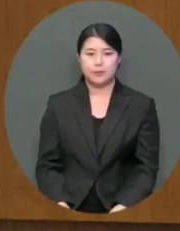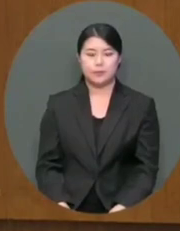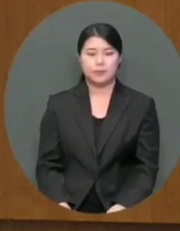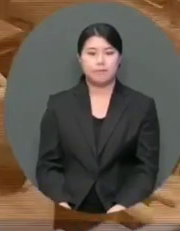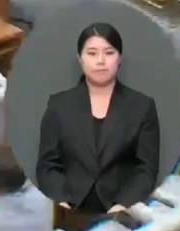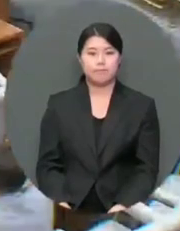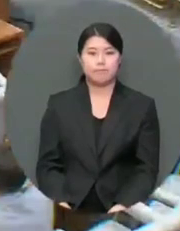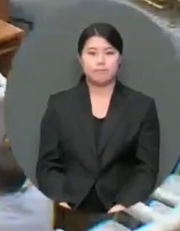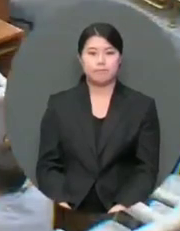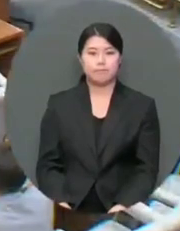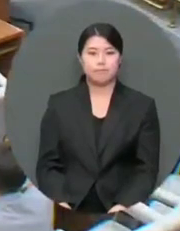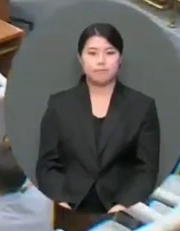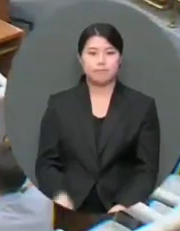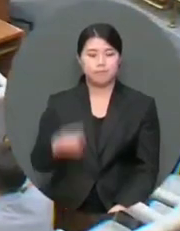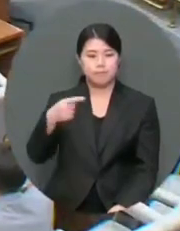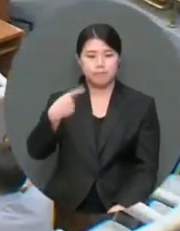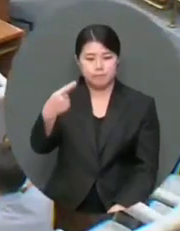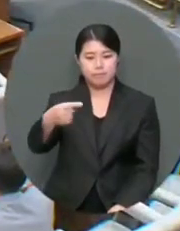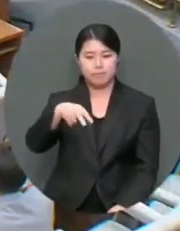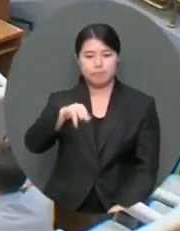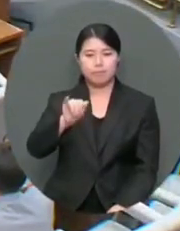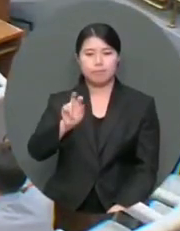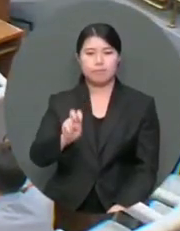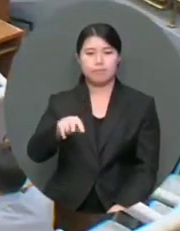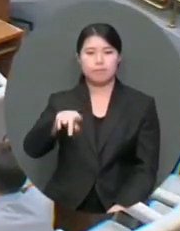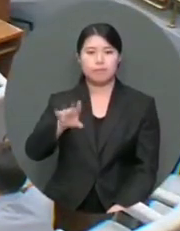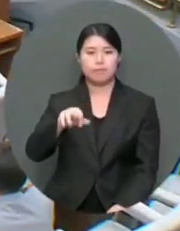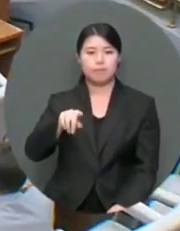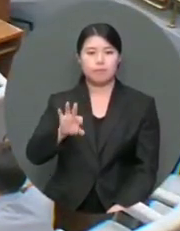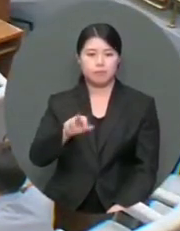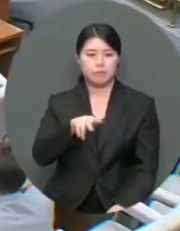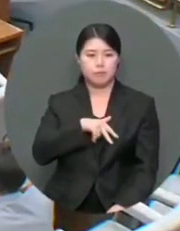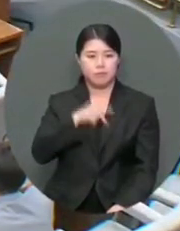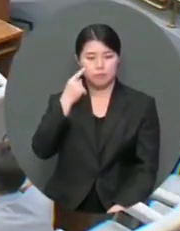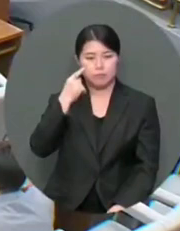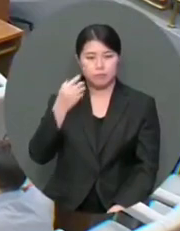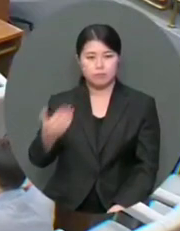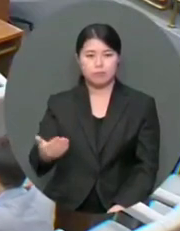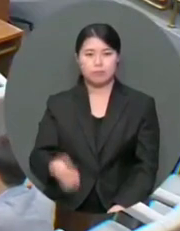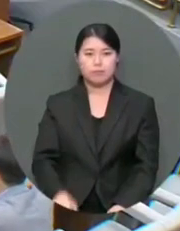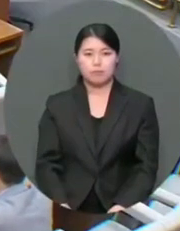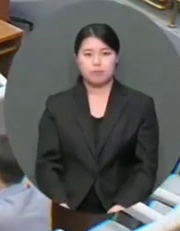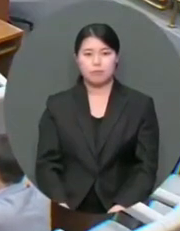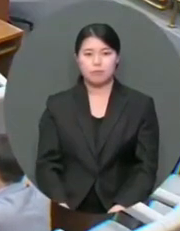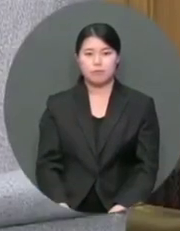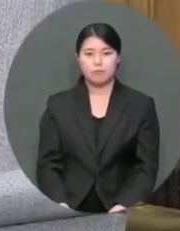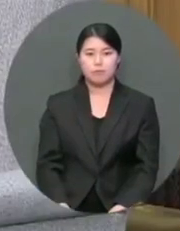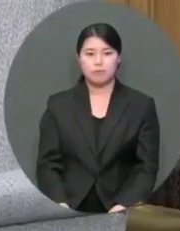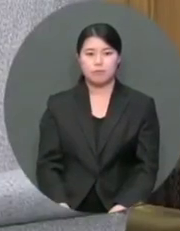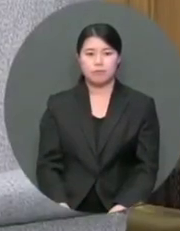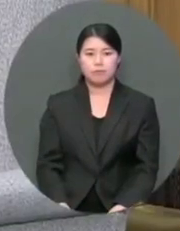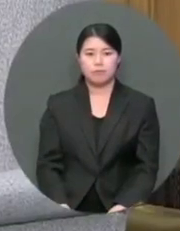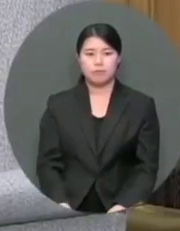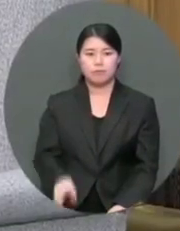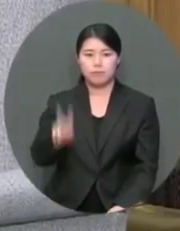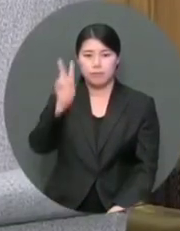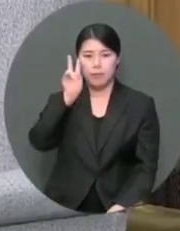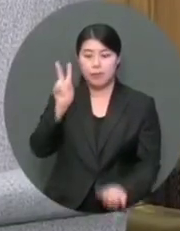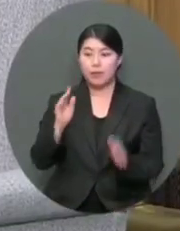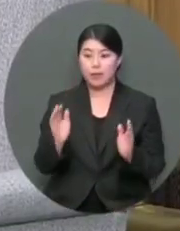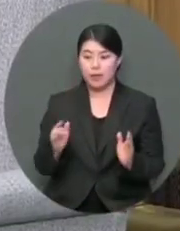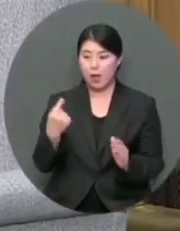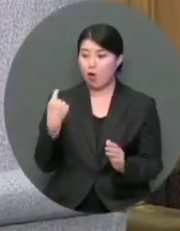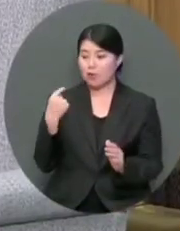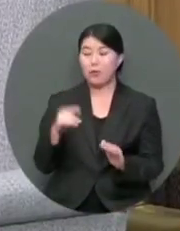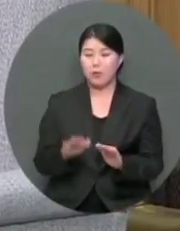예, 다음 심상정 위원님 질의해 주시기 바랍니다. 후보자님 이틀 동안